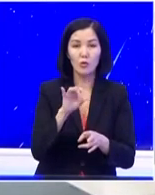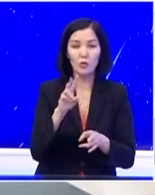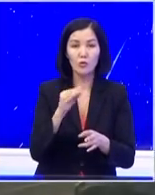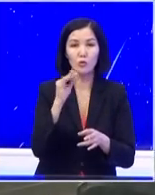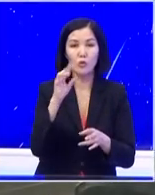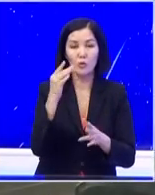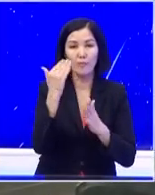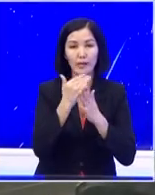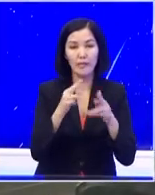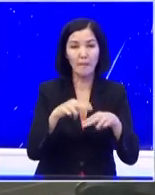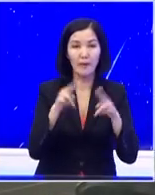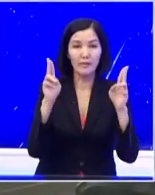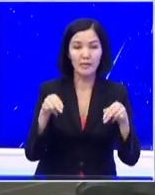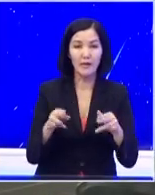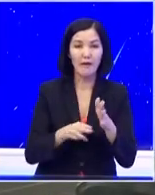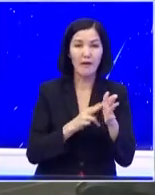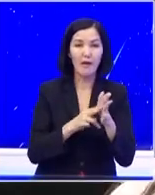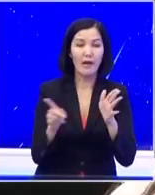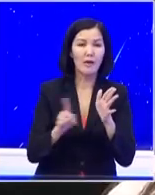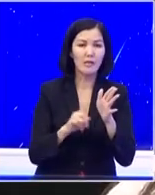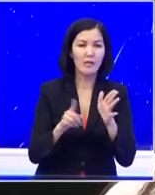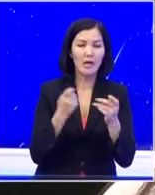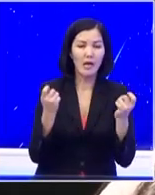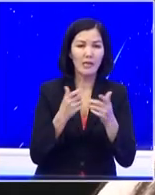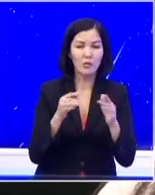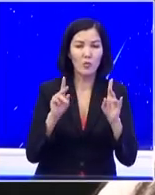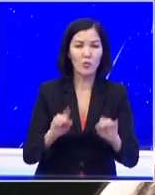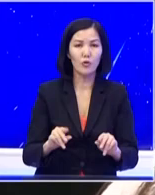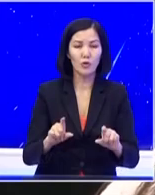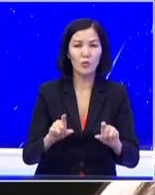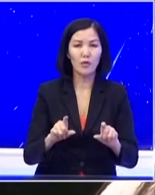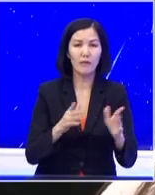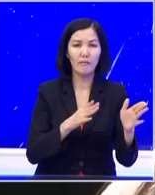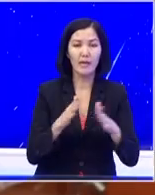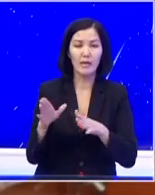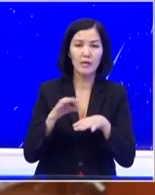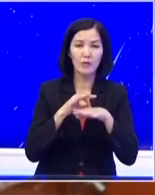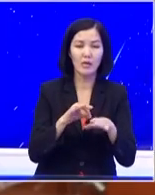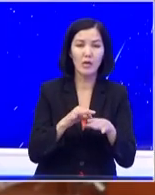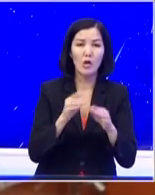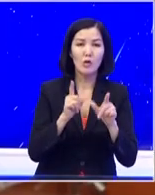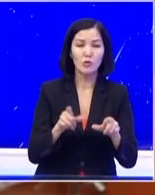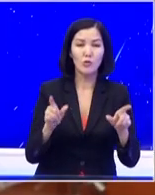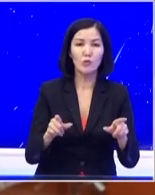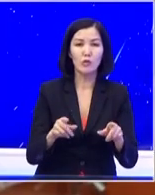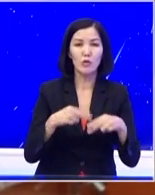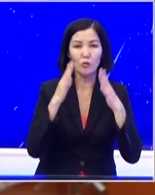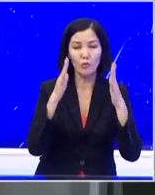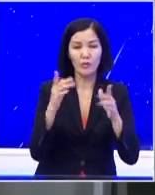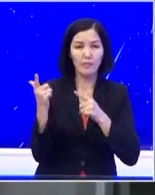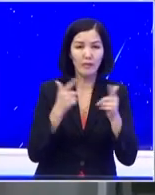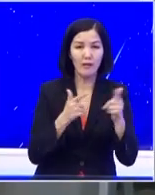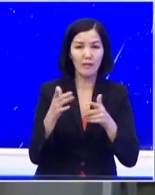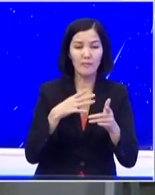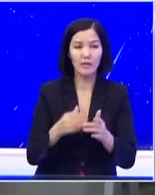көп болғанымен ығы-жығы жүріс аз. Кіріс шығыс, отыру тәртібі тәртіппен жүзеге асырылуда. Жолаушылар да ұқыптылықпен дайындалып келген.